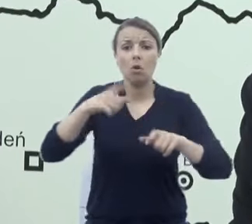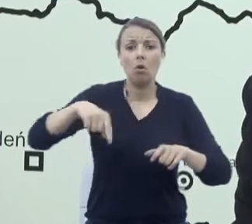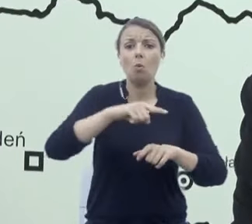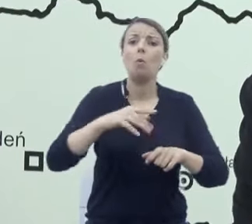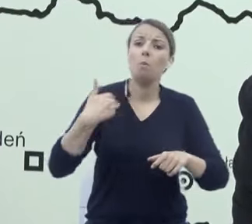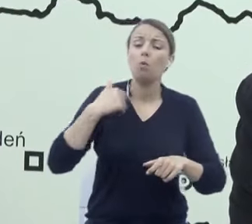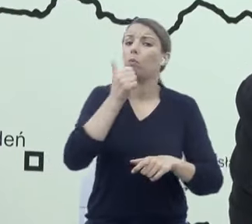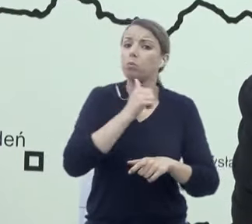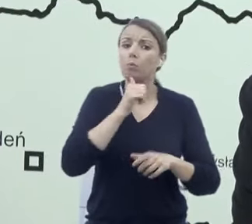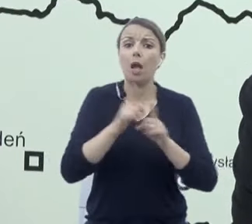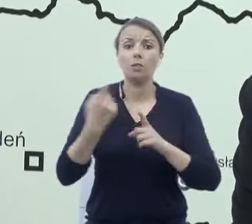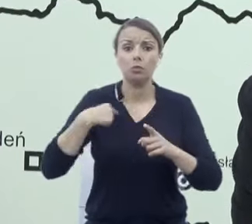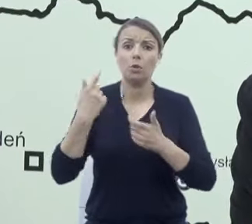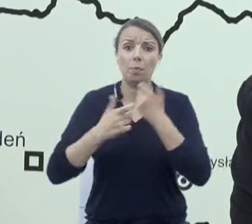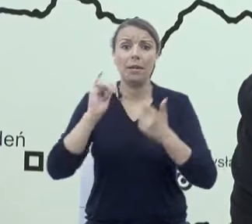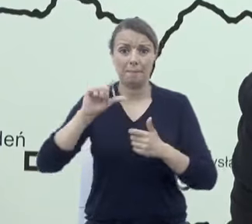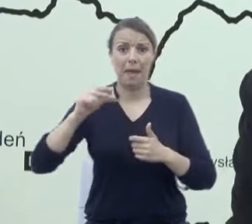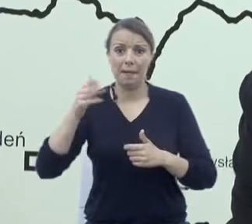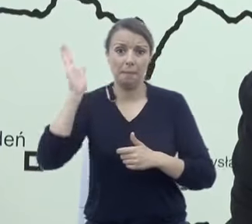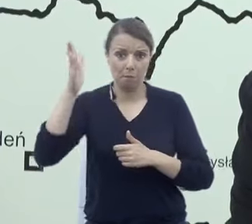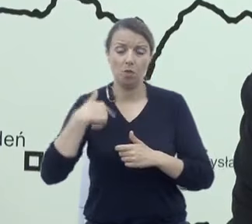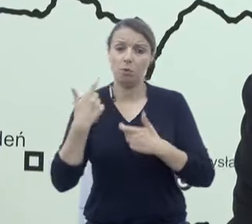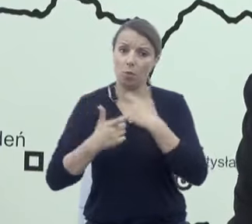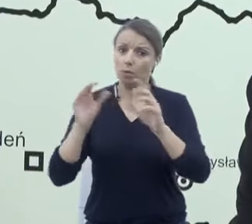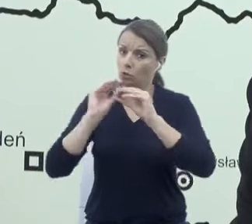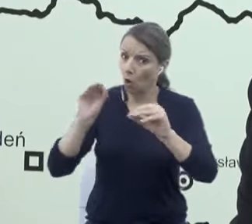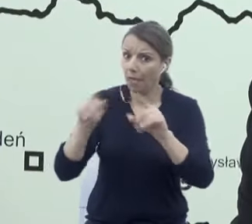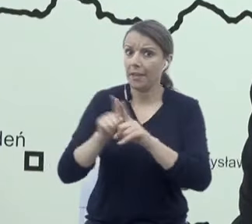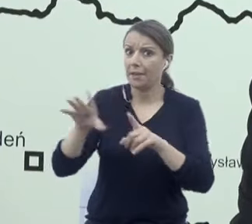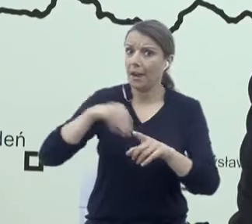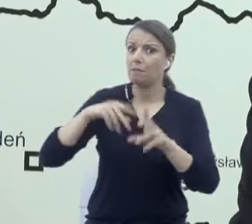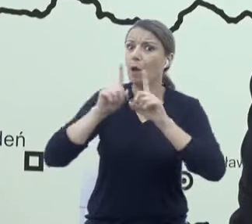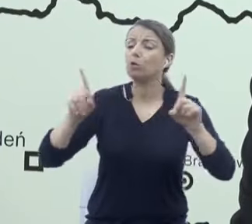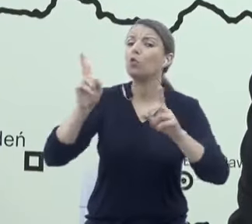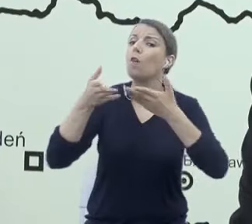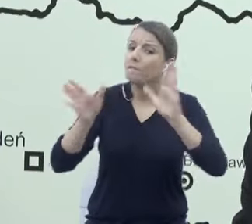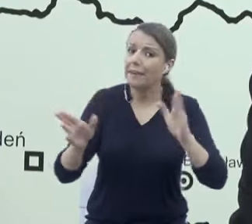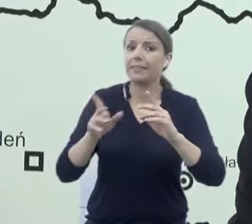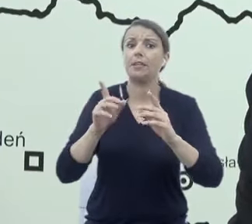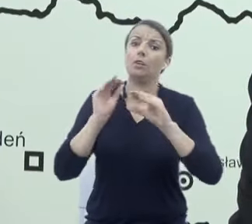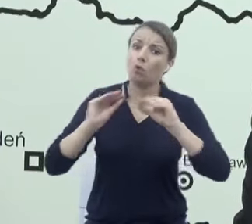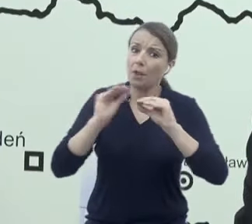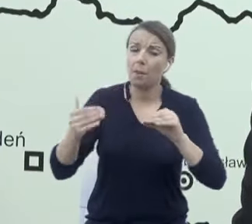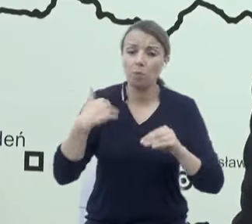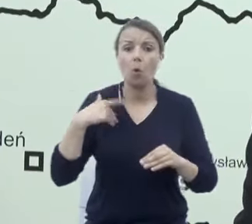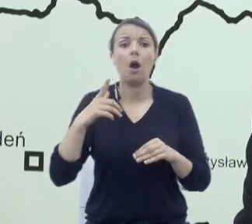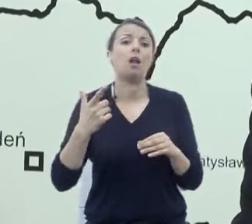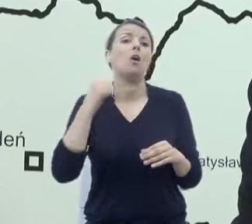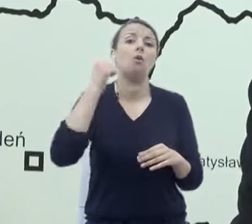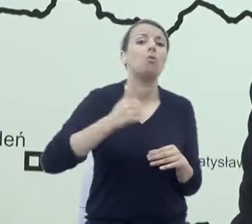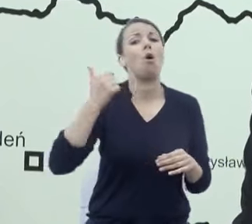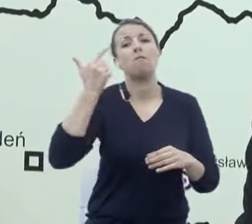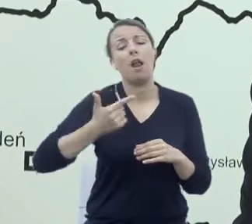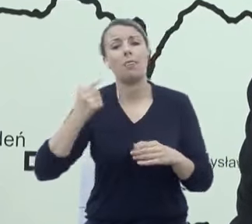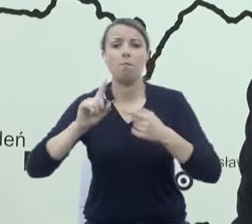zrobili 2 czy 3 szkolenia z IPN-em później, z nauczycielami otwartymi, no ale wystarczył rok, dwa, okoliczności i